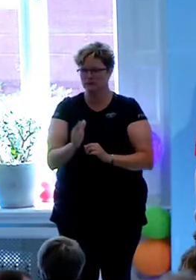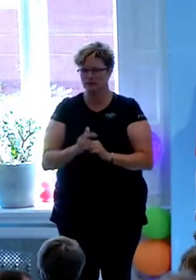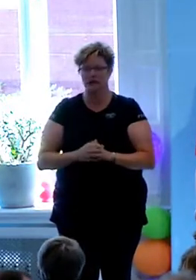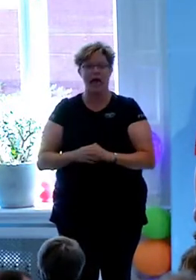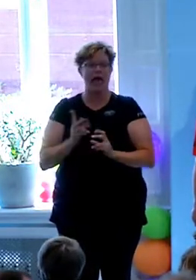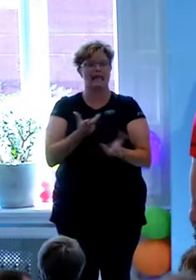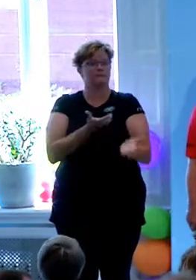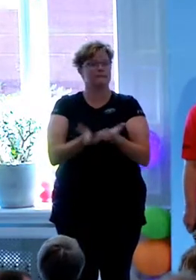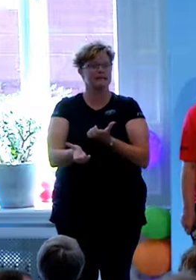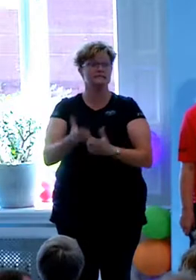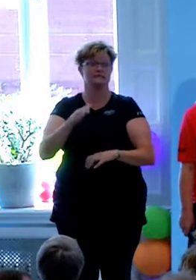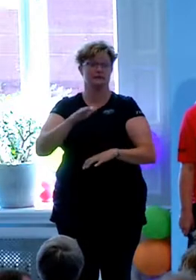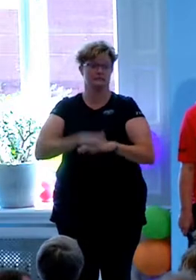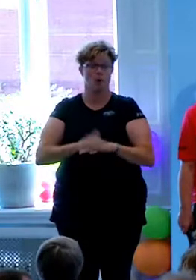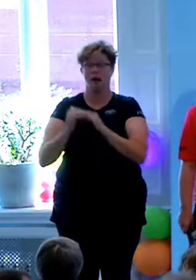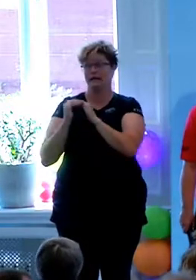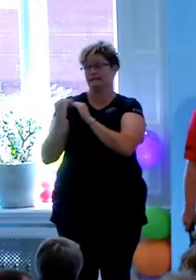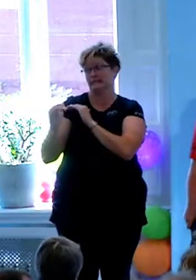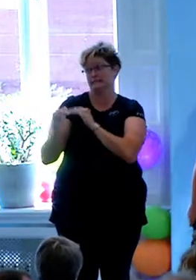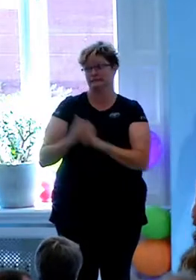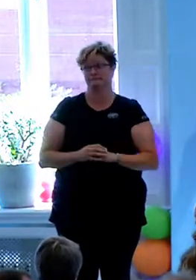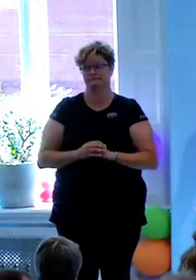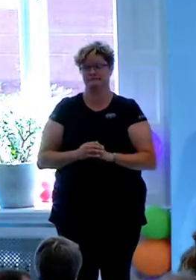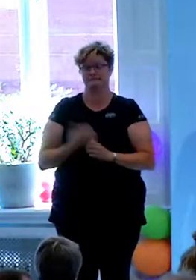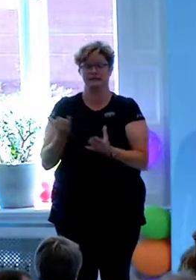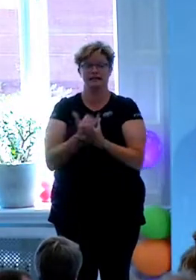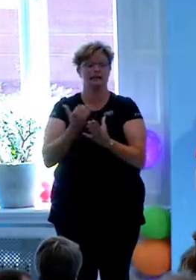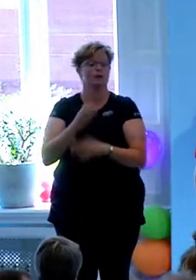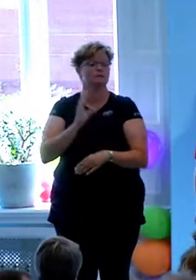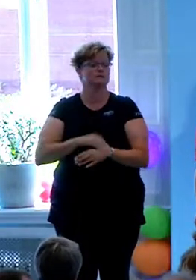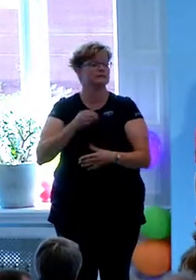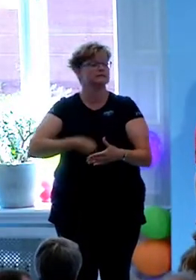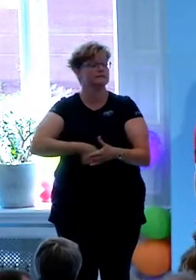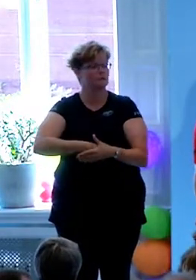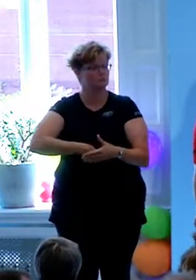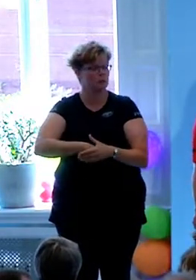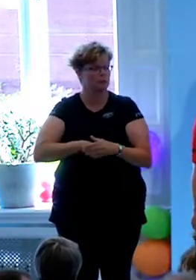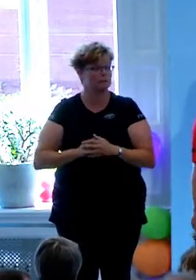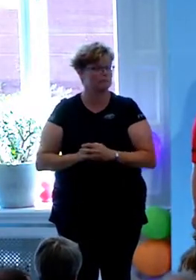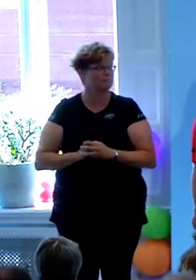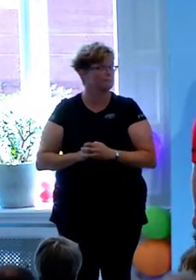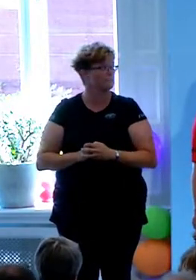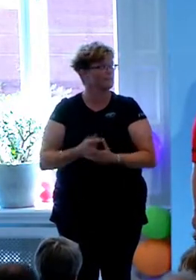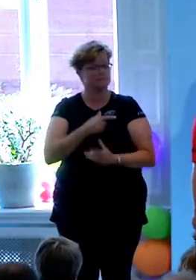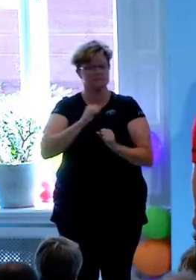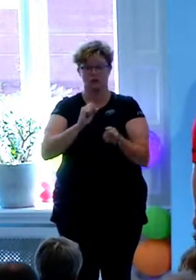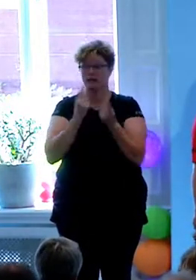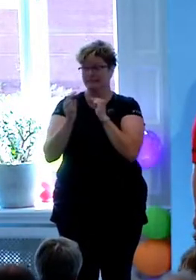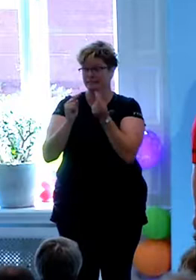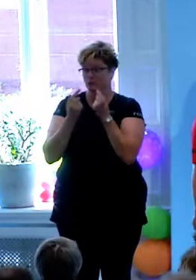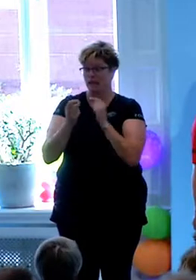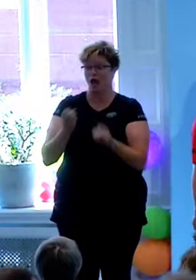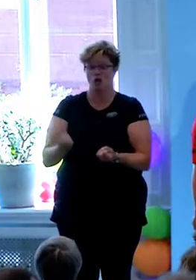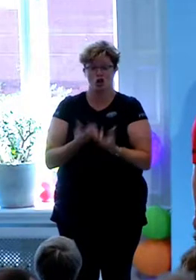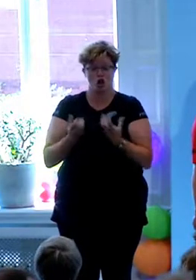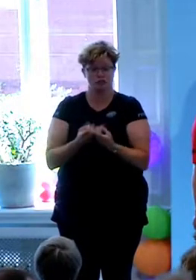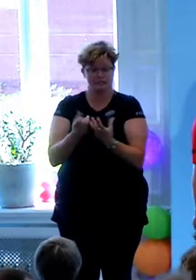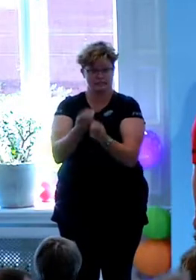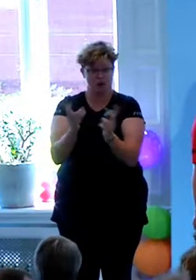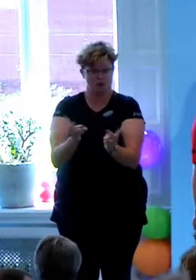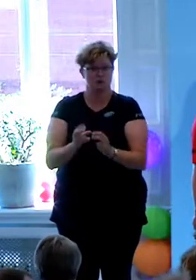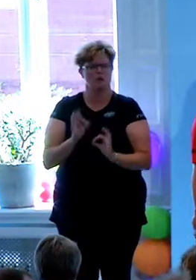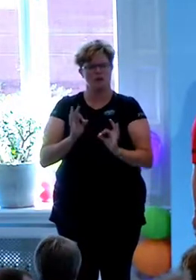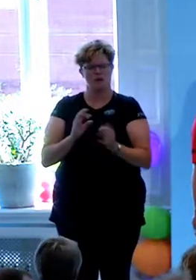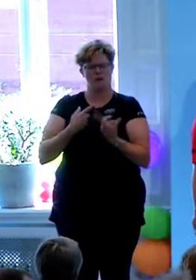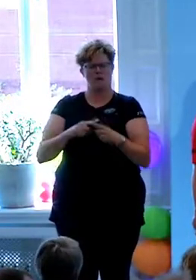kanske ska säga bristen av jämställdhet inom svensk fotboll. Och vi ska diskutera lösningar.